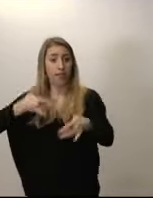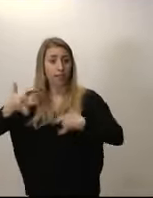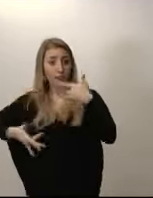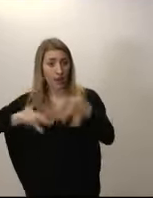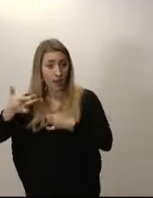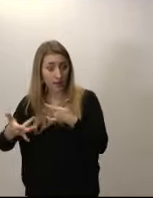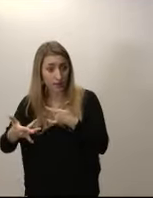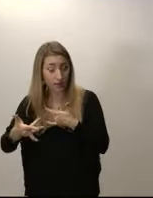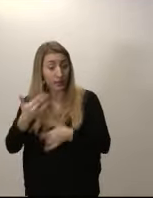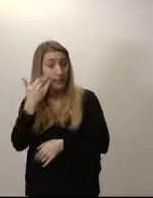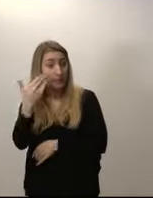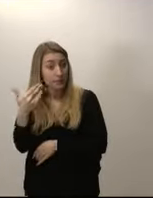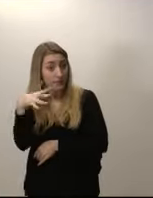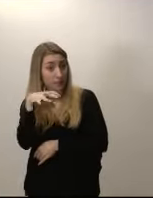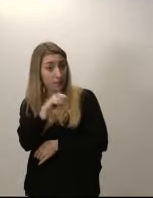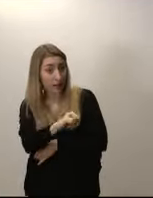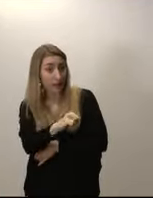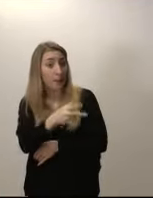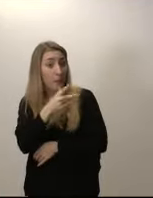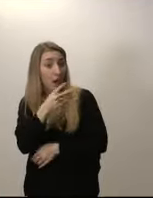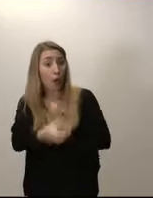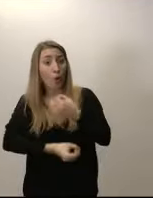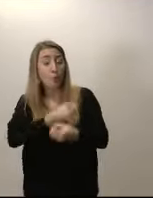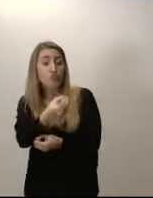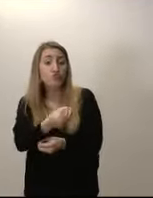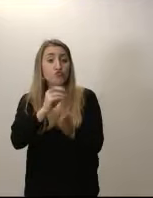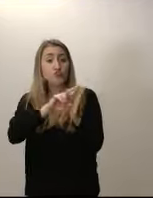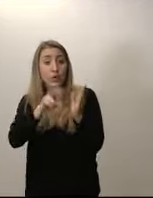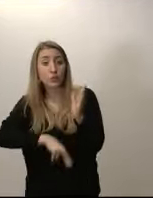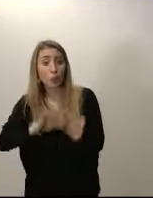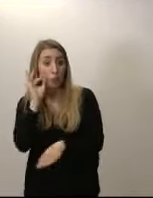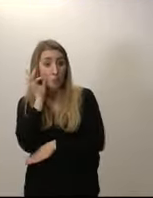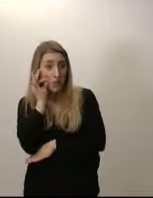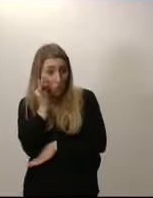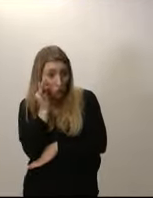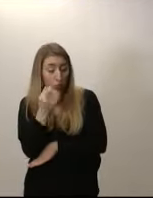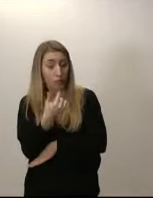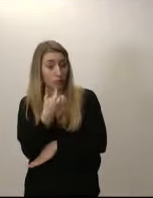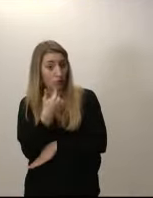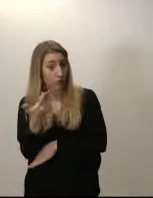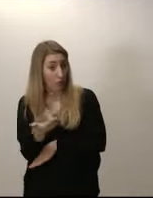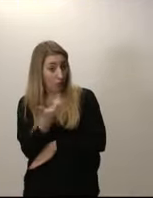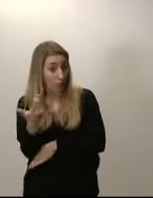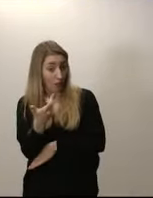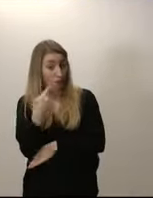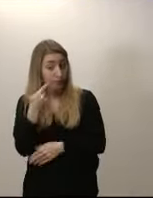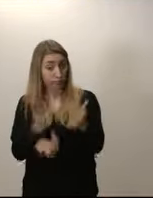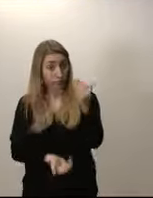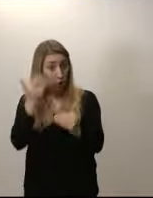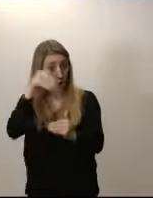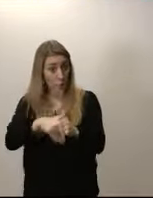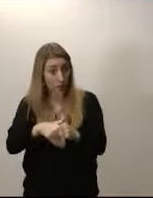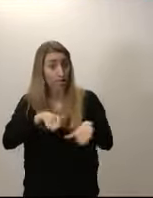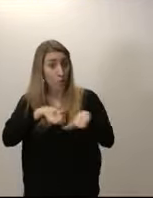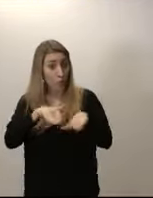un bar ou une petite restauration, c'est qu'il y aura un fonctionnement dans la journée et